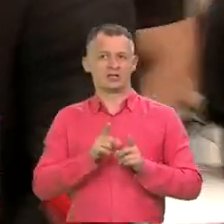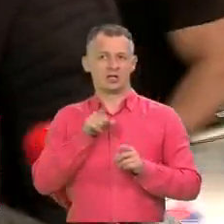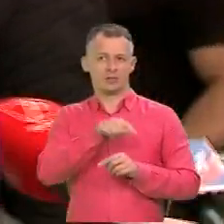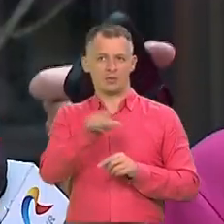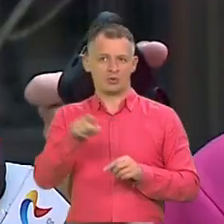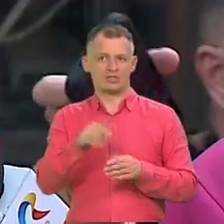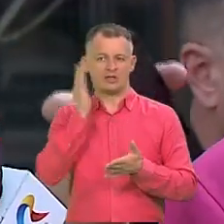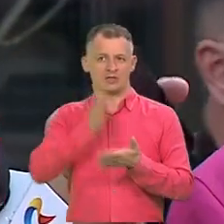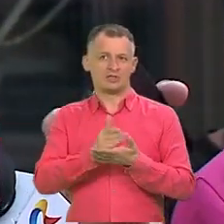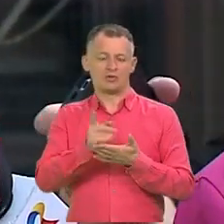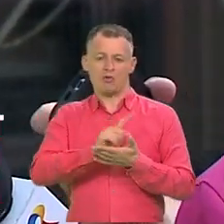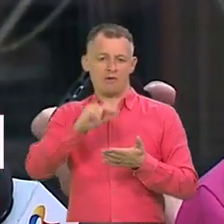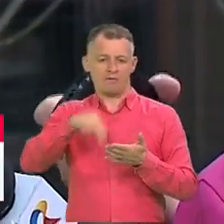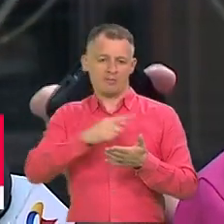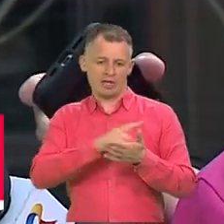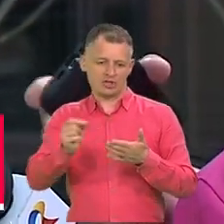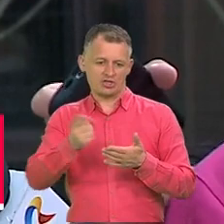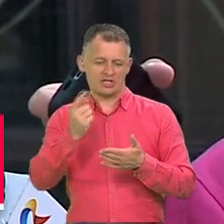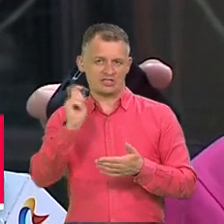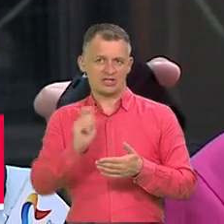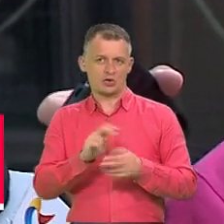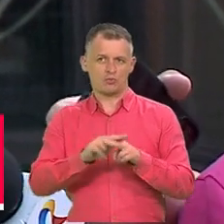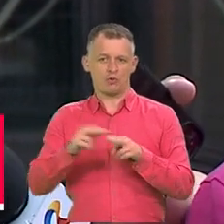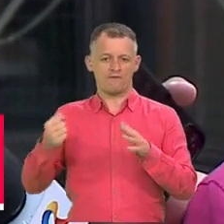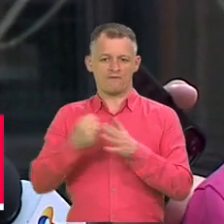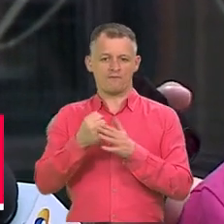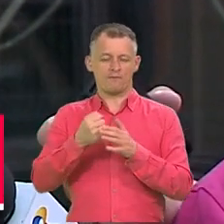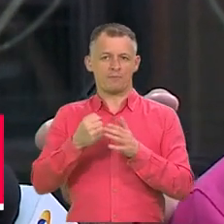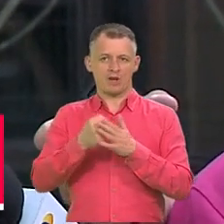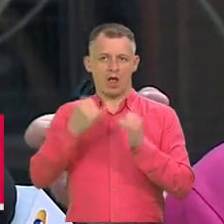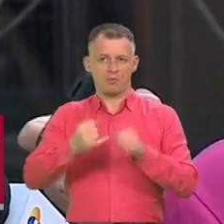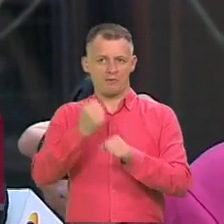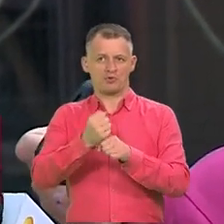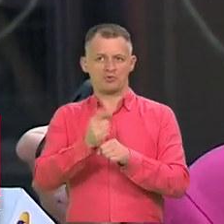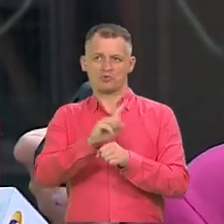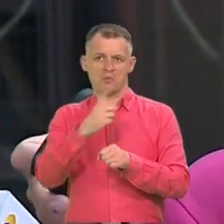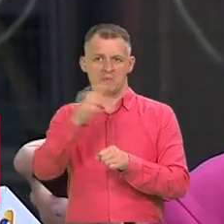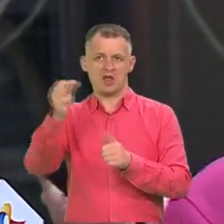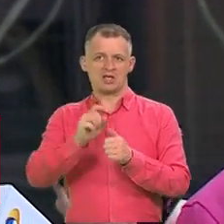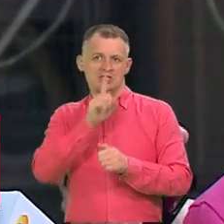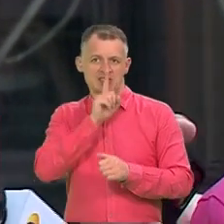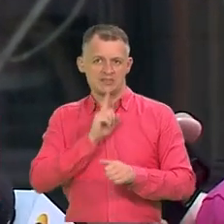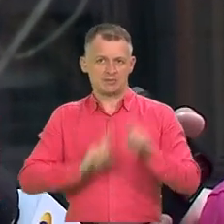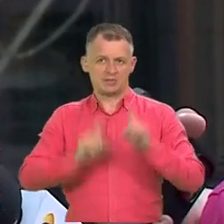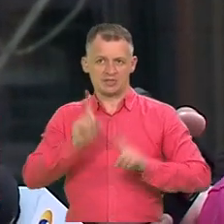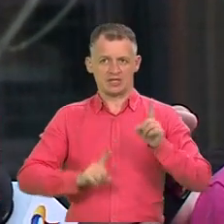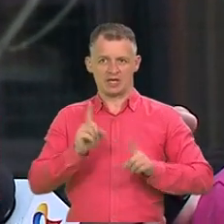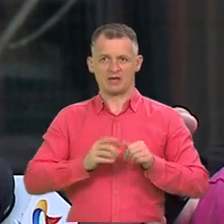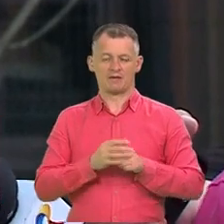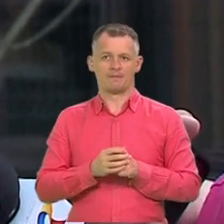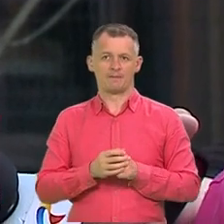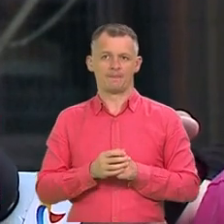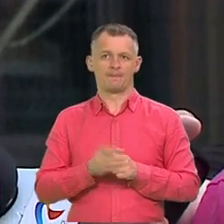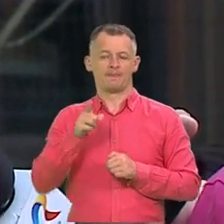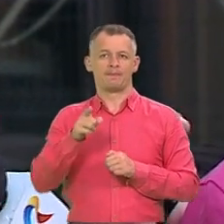stabili că nu au voie să părăsească țara, cum au făcut-o și până acum, nu vor părăsi țara. Este foarte simplu. Dacă